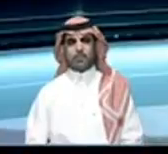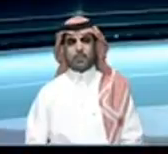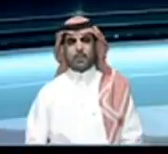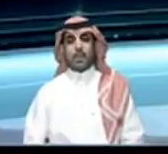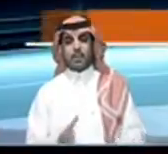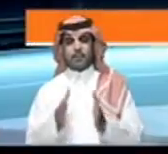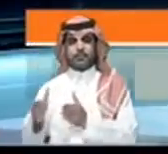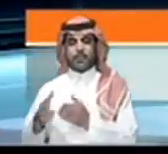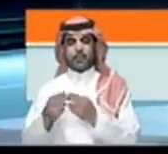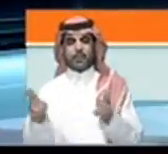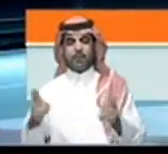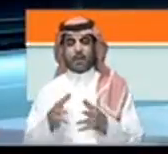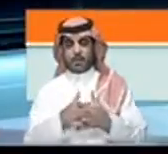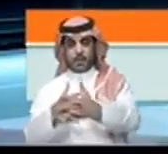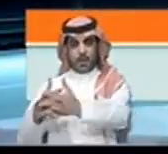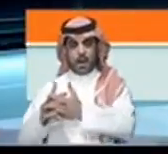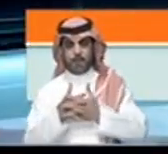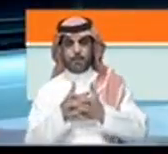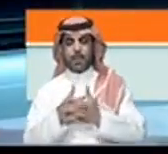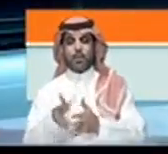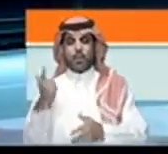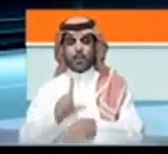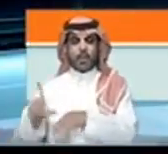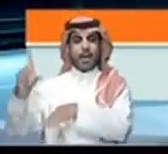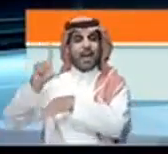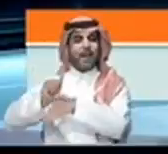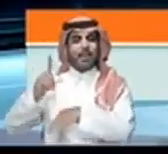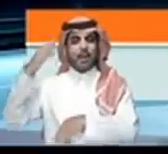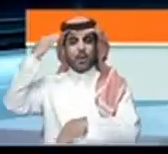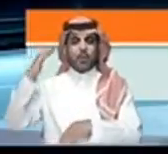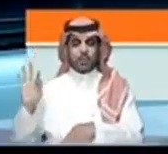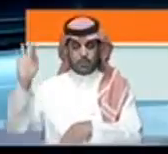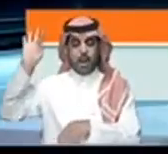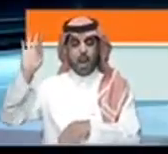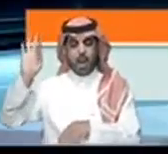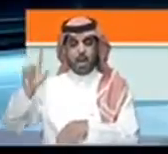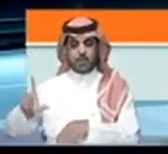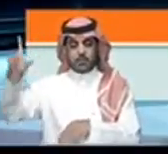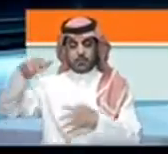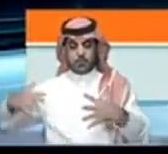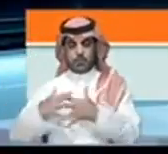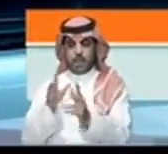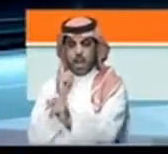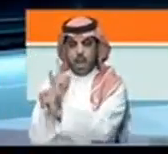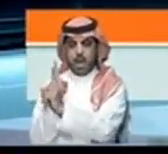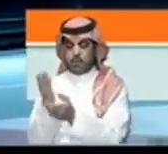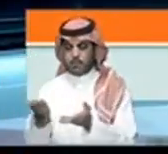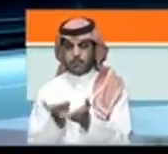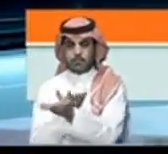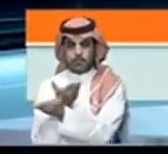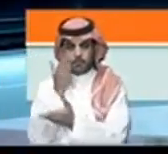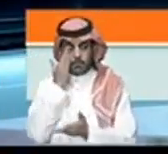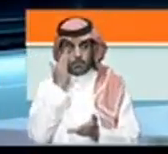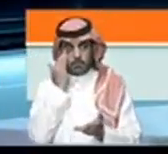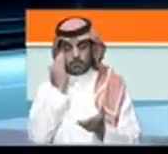اتفق الرئيس الامريكي دونالد ترامب والزعيم الكوري الشمالي كيم جونغ خلال اللقاء الذي جمعهما في المنطقه